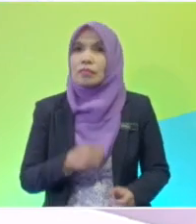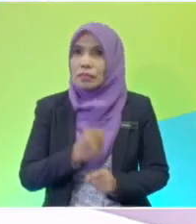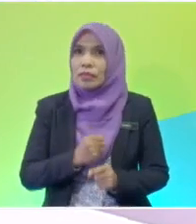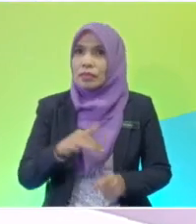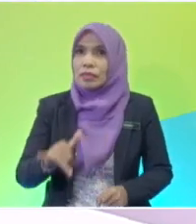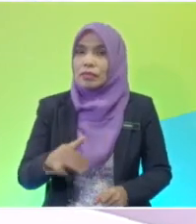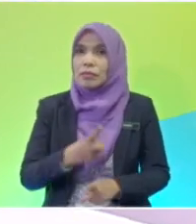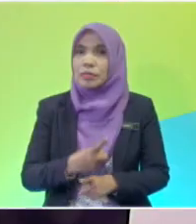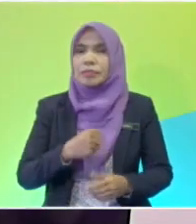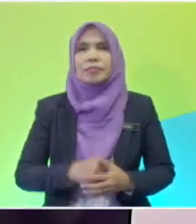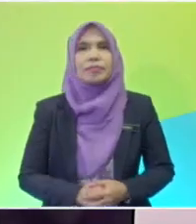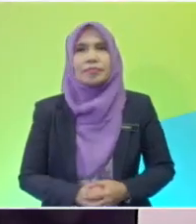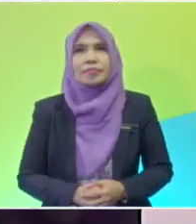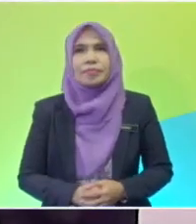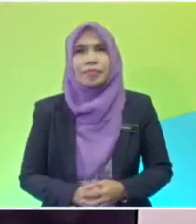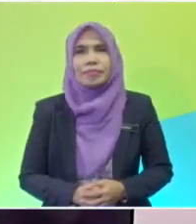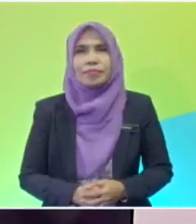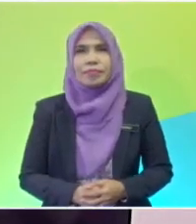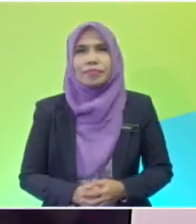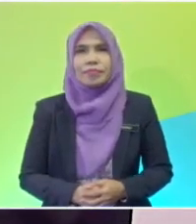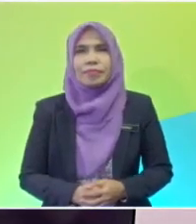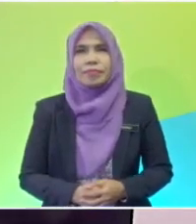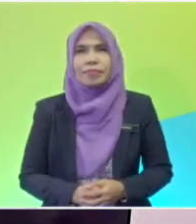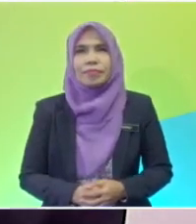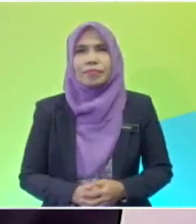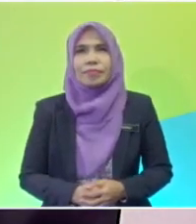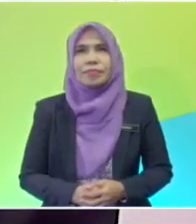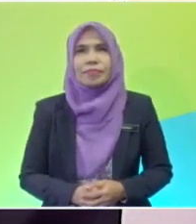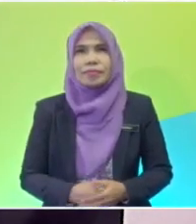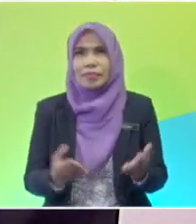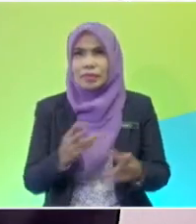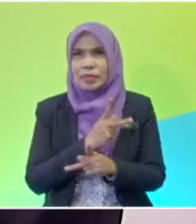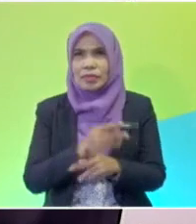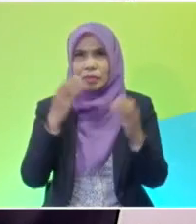situasi situasi agak mencukupkan menukarkannya